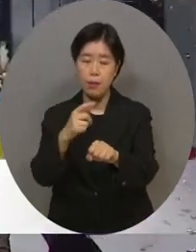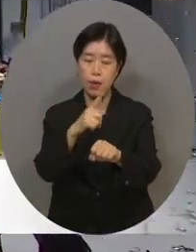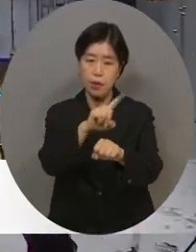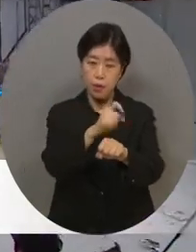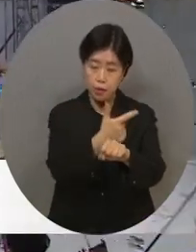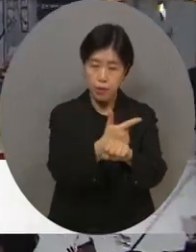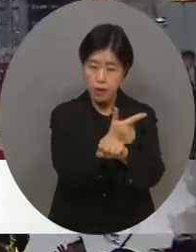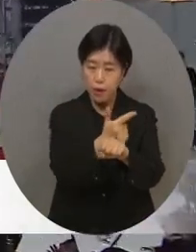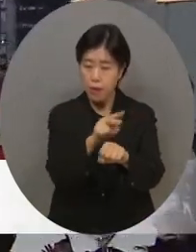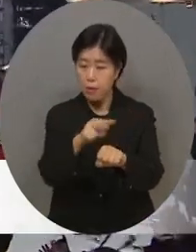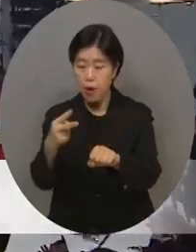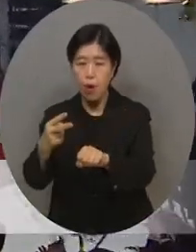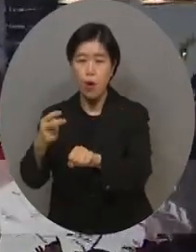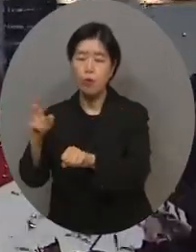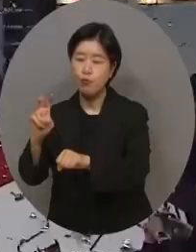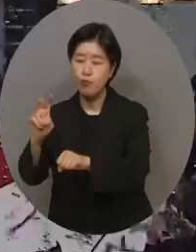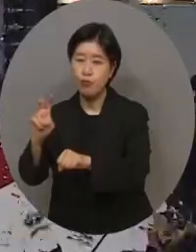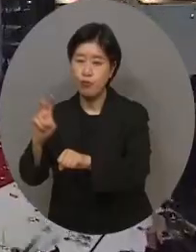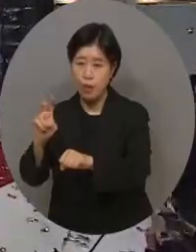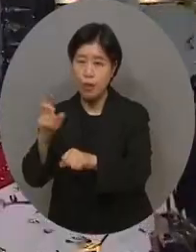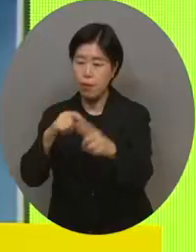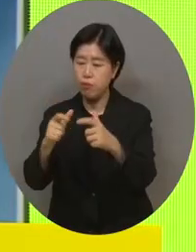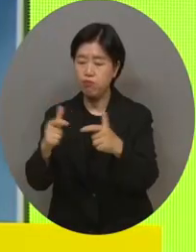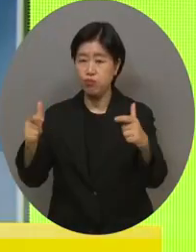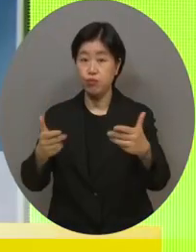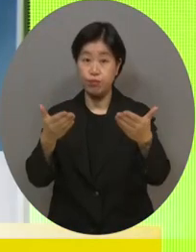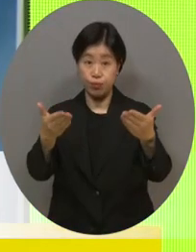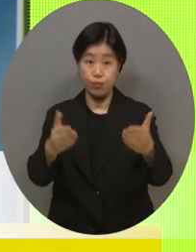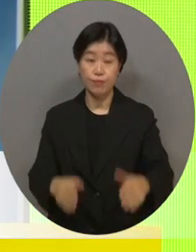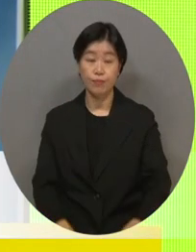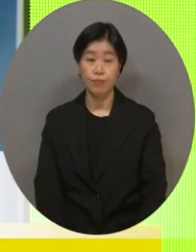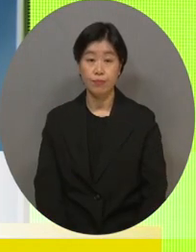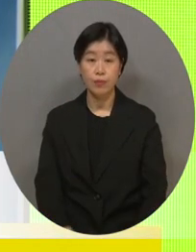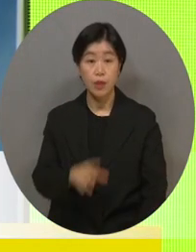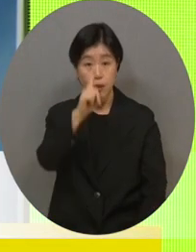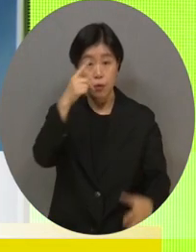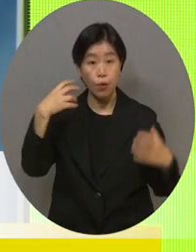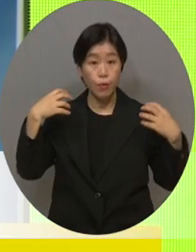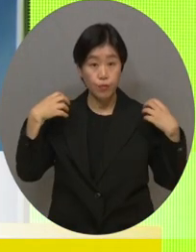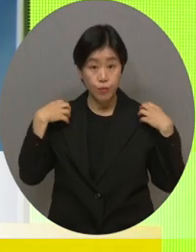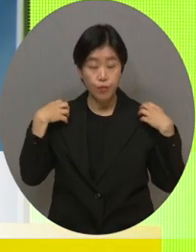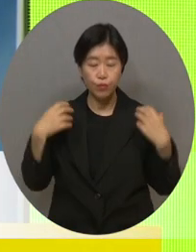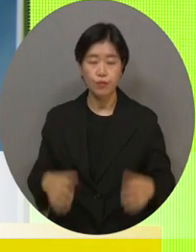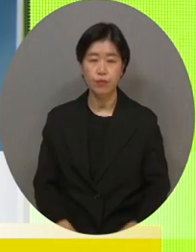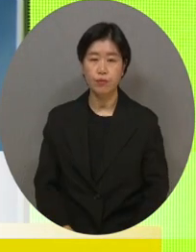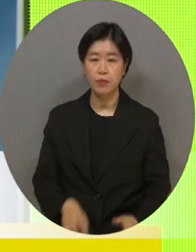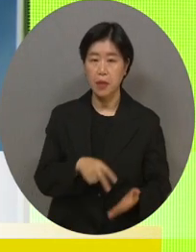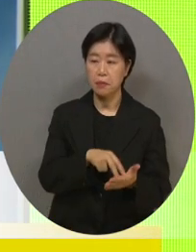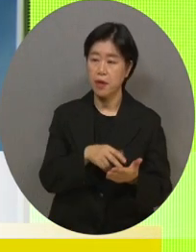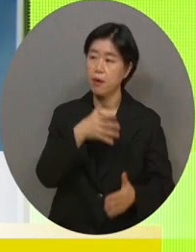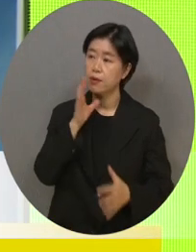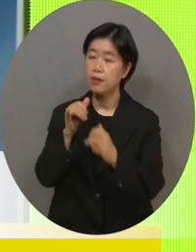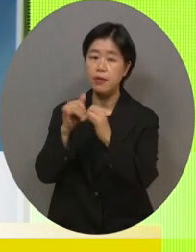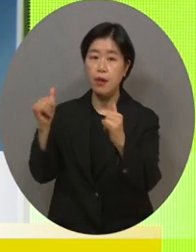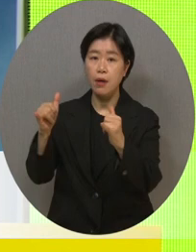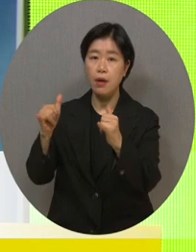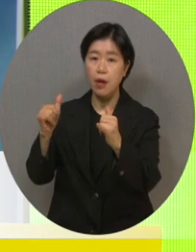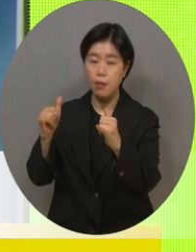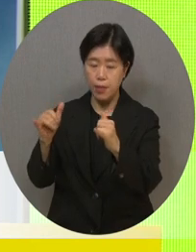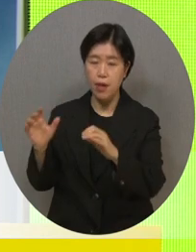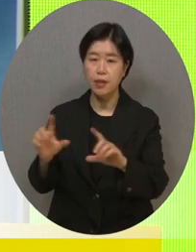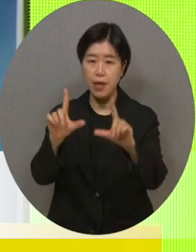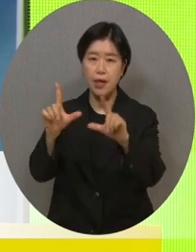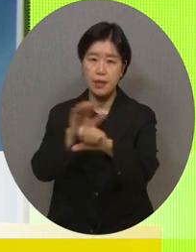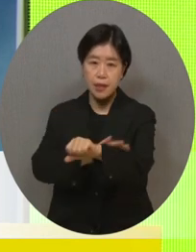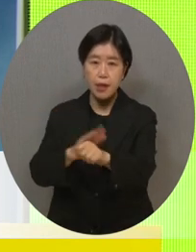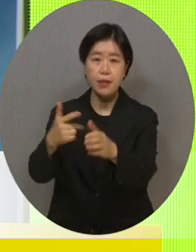다양한 정책을 펼칠 방침입니다. 정부는 어르신들의 건강하고 활기찬 노후를 위해 100세